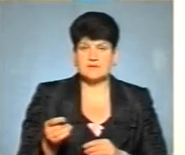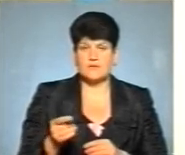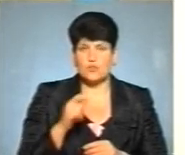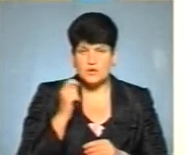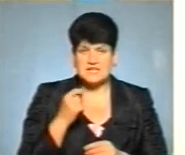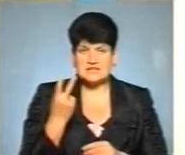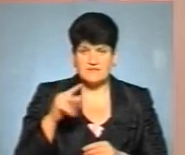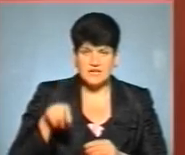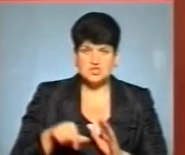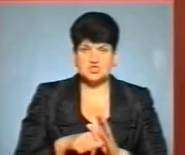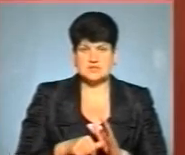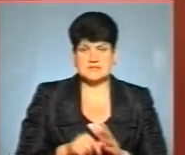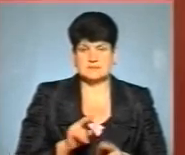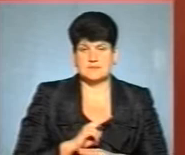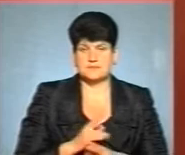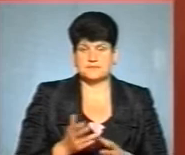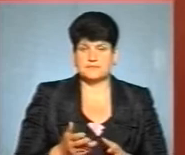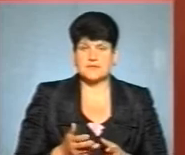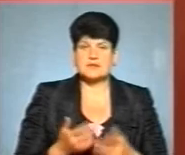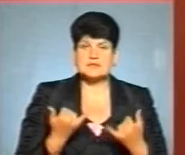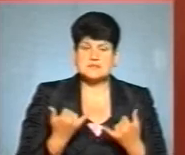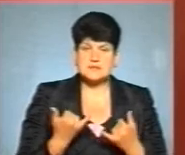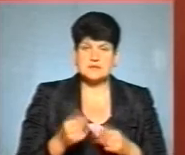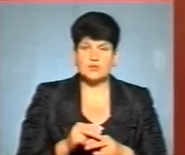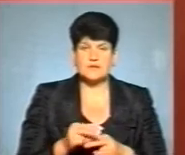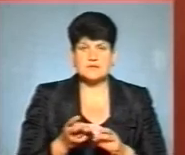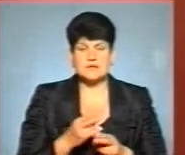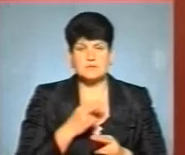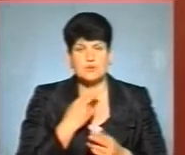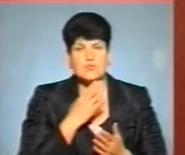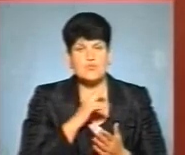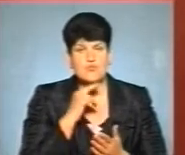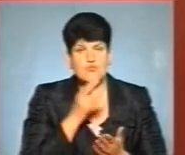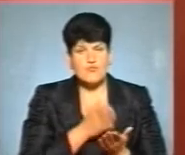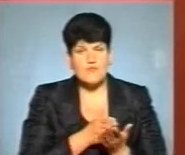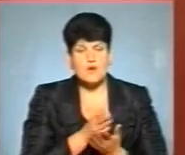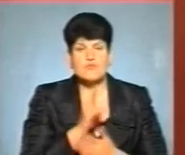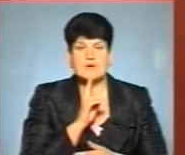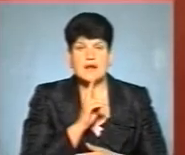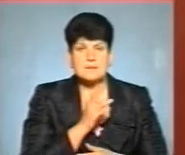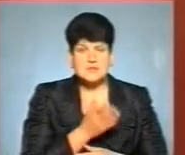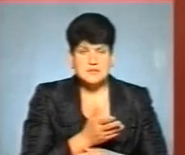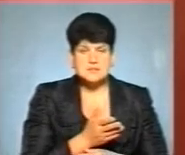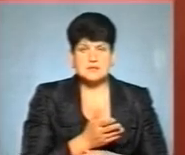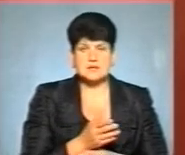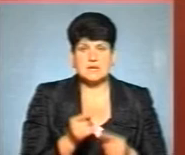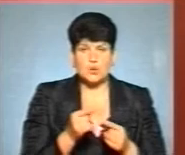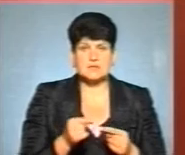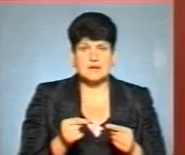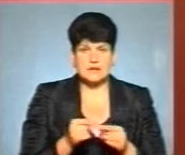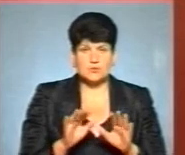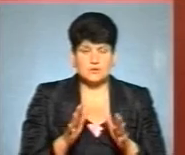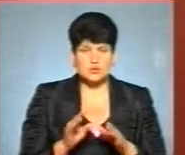середньому. Власне, стосовно лікування, хочеться зараз зосередити увагу конкретно на Кременці і на конкретному випадку.